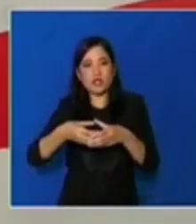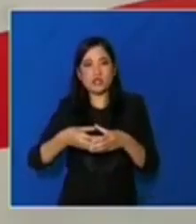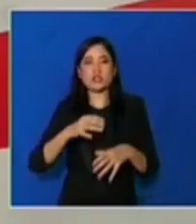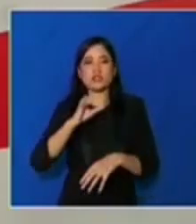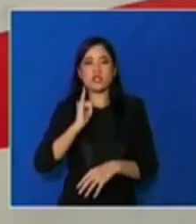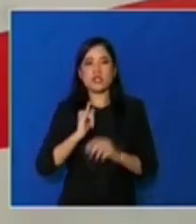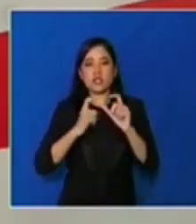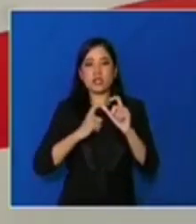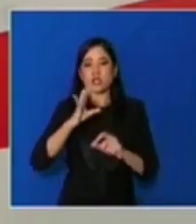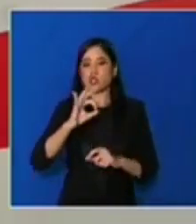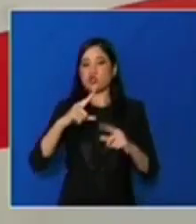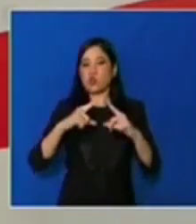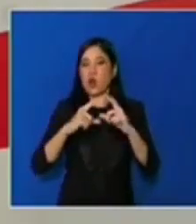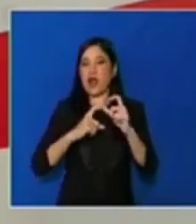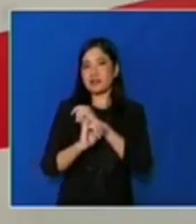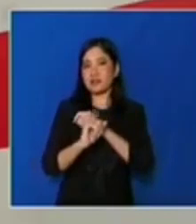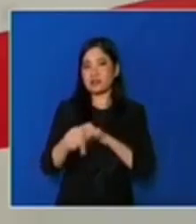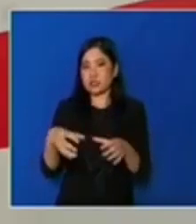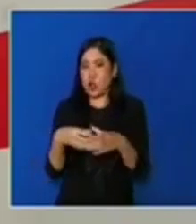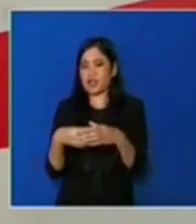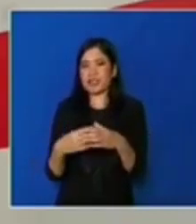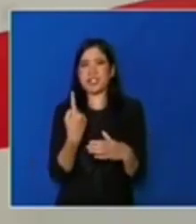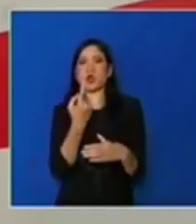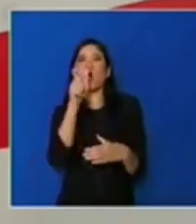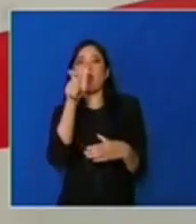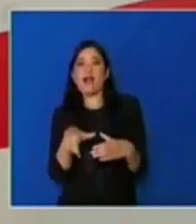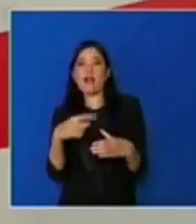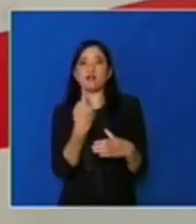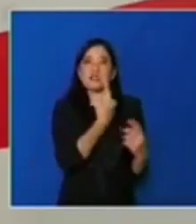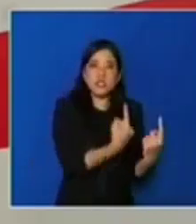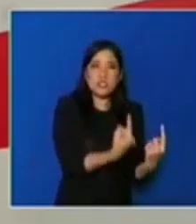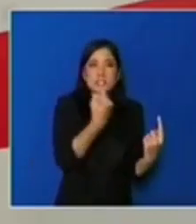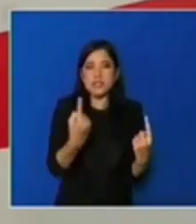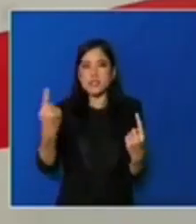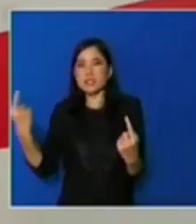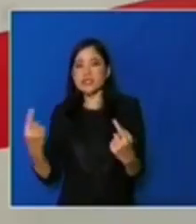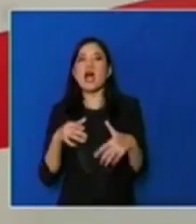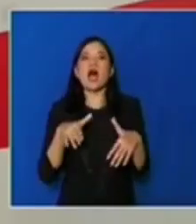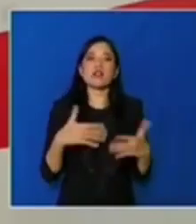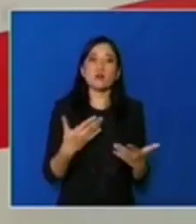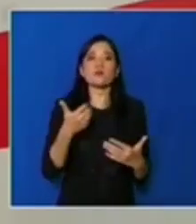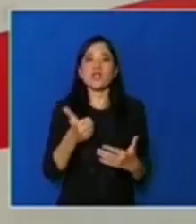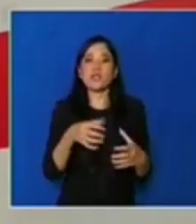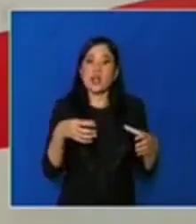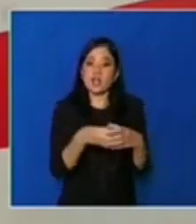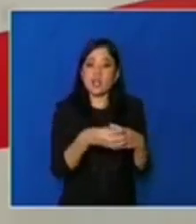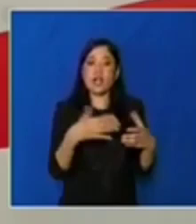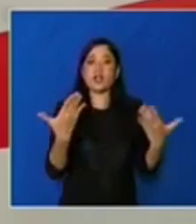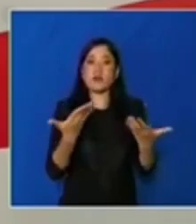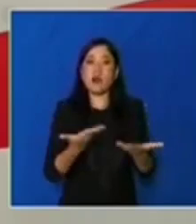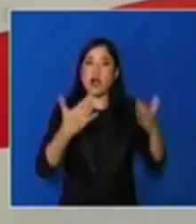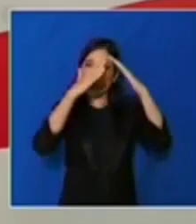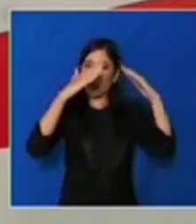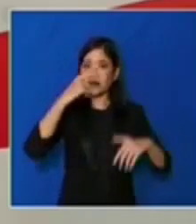kita kenal adalah isolasi perorangan karena ndak perorangan dan bisa juga dilaksanakan karantina Rumah Sakit